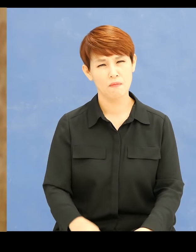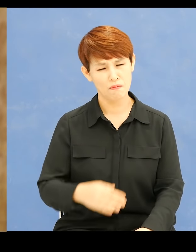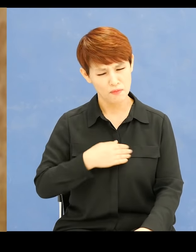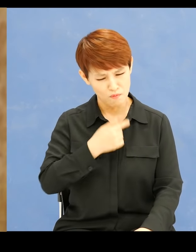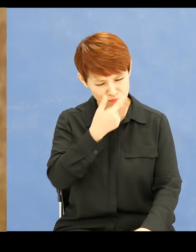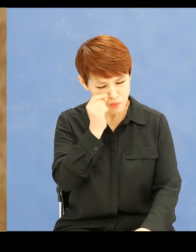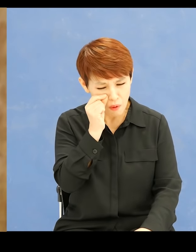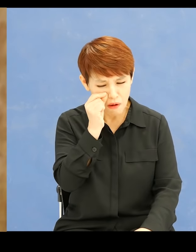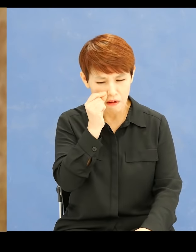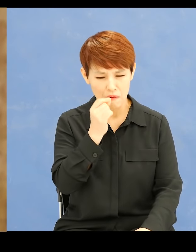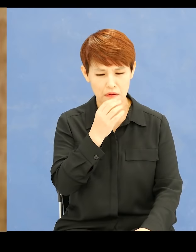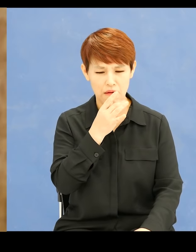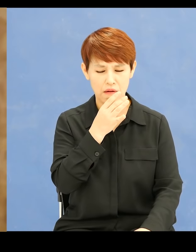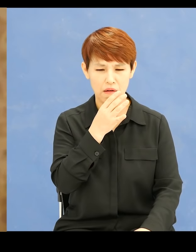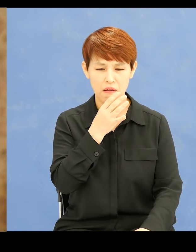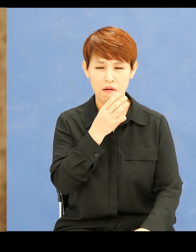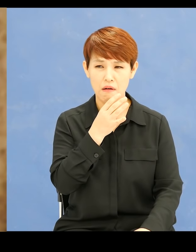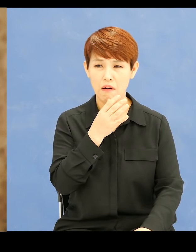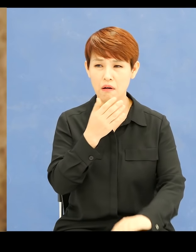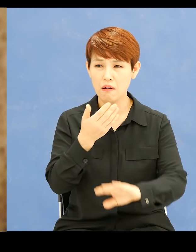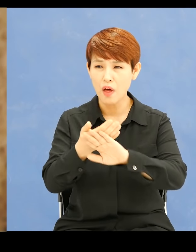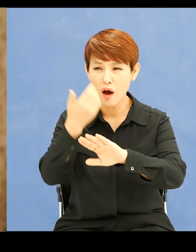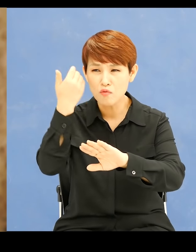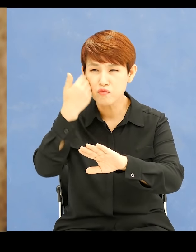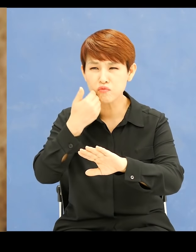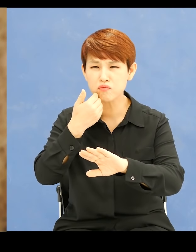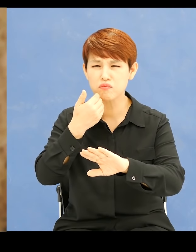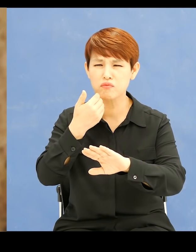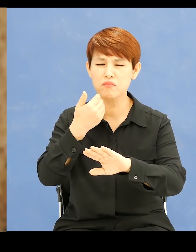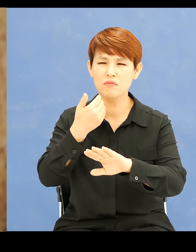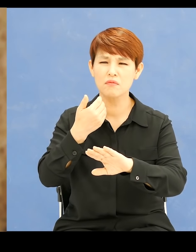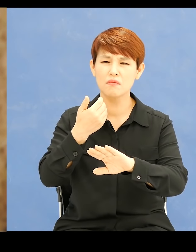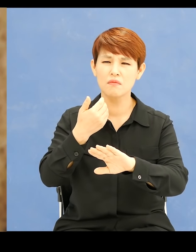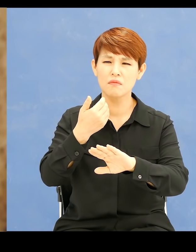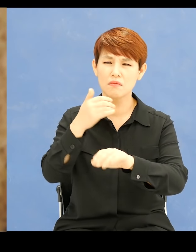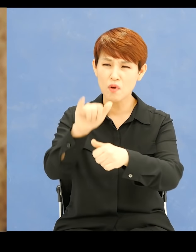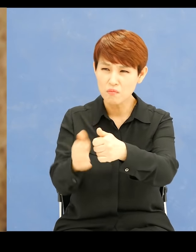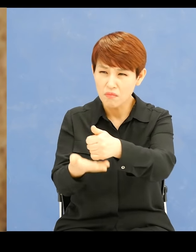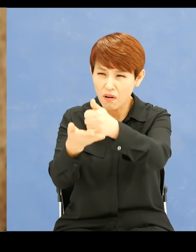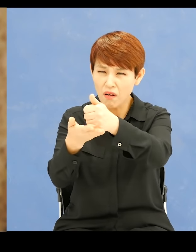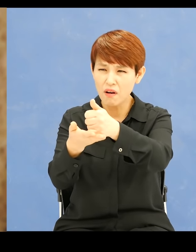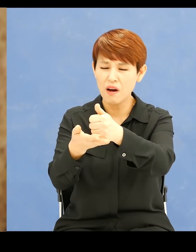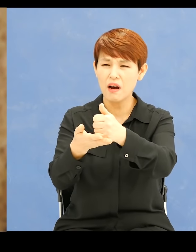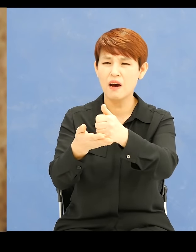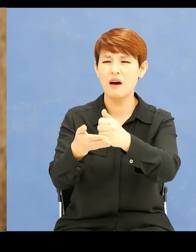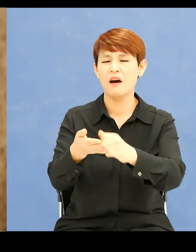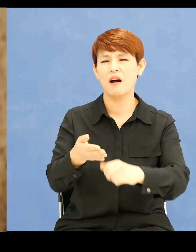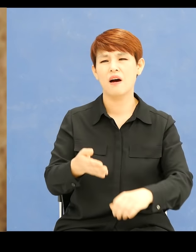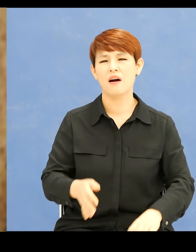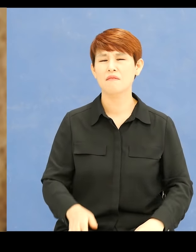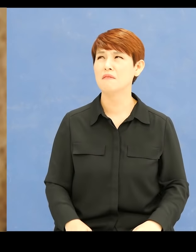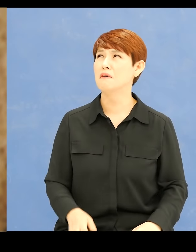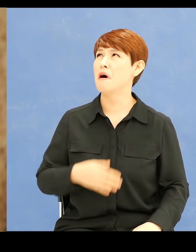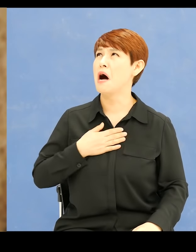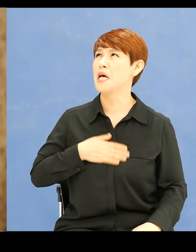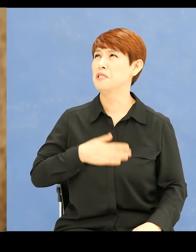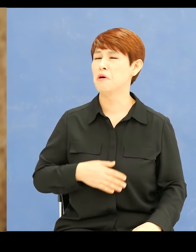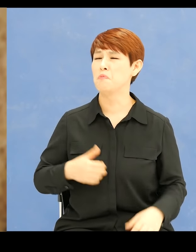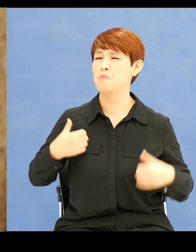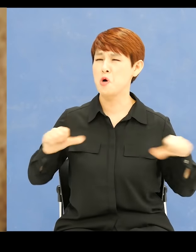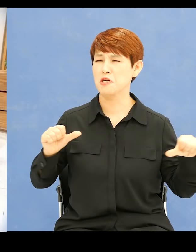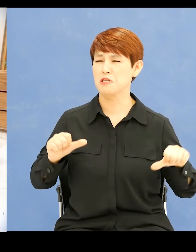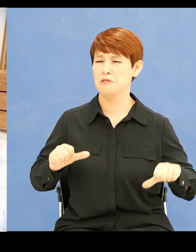내가 반의 반 달란트도 안 되는 목사가 어디를 가서 누구를 고생시키나. 그래서 하나님 앞에 그 자리에서 안 가면